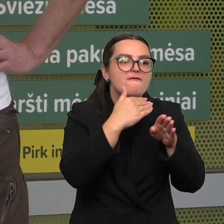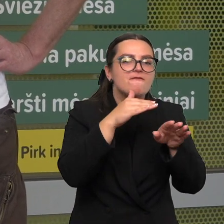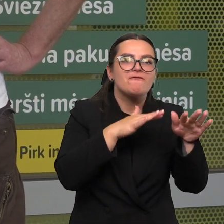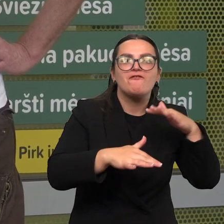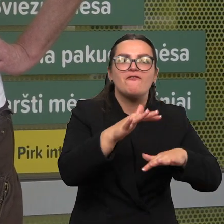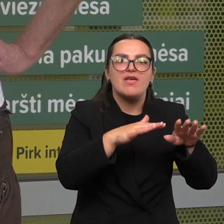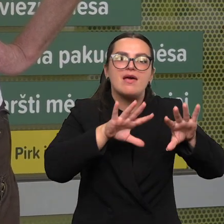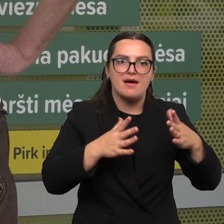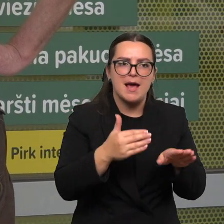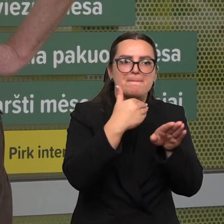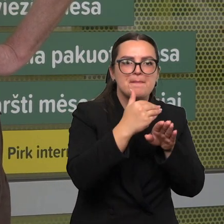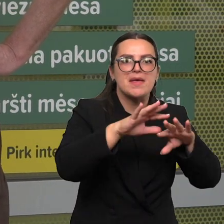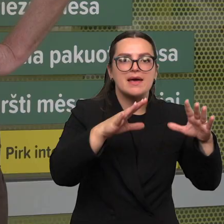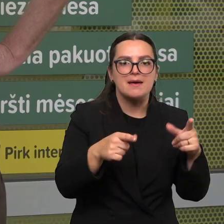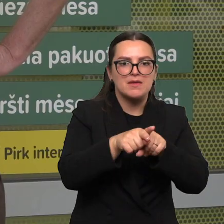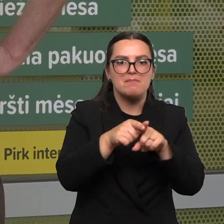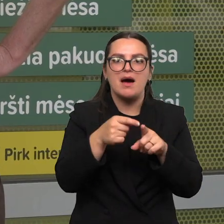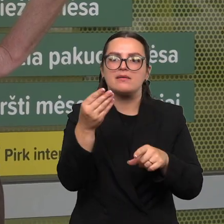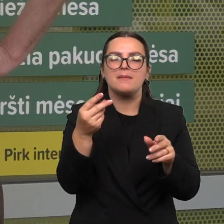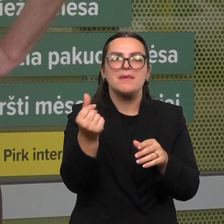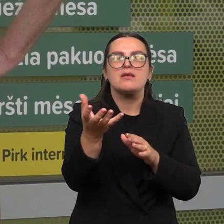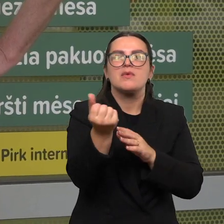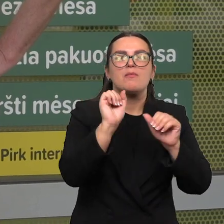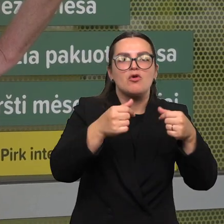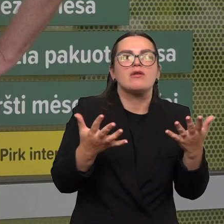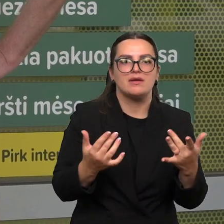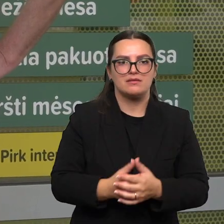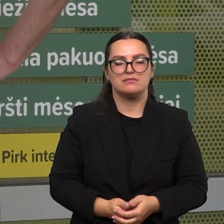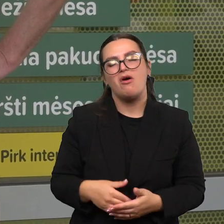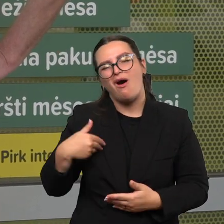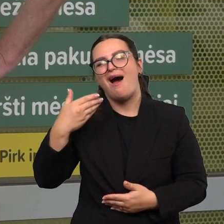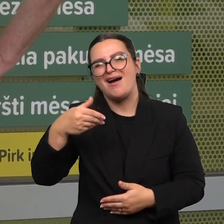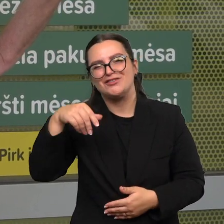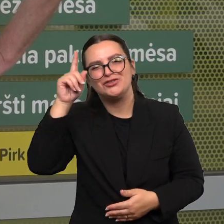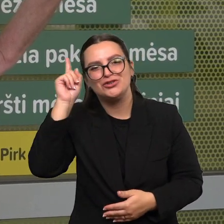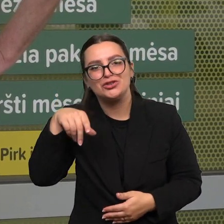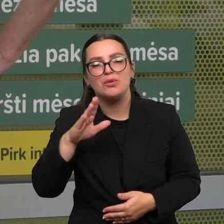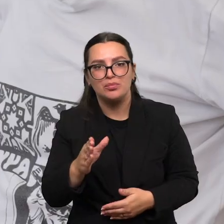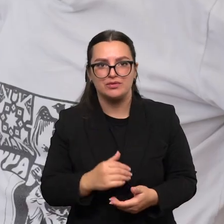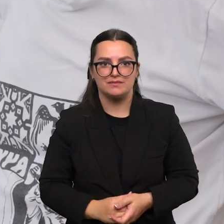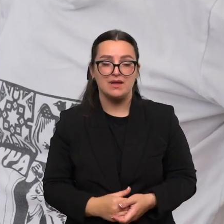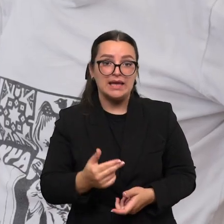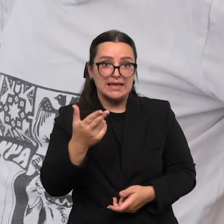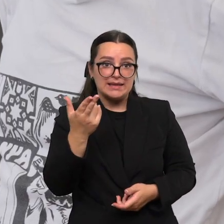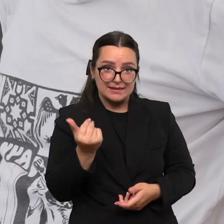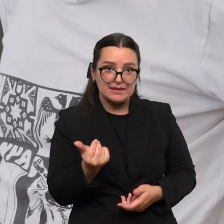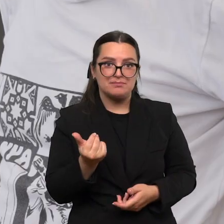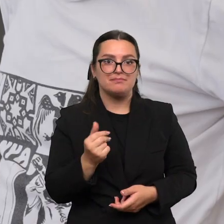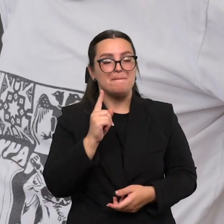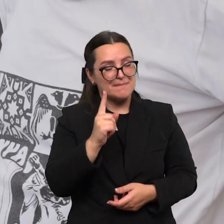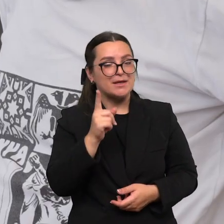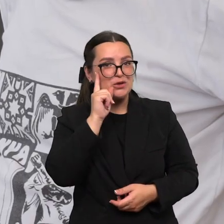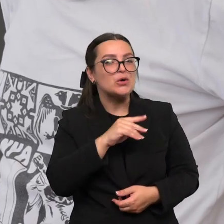Kol kas jie to nedeklaruoja. Nu, laikui atėjus tikrai sužinosim. Taip, bet kokiu atveju vėl grįžtam prie